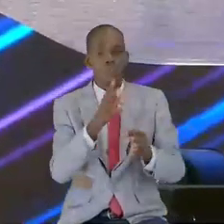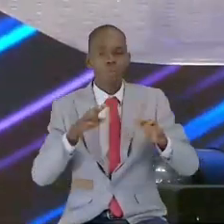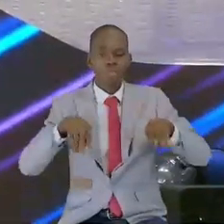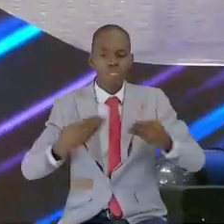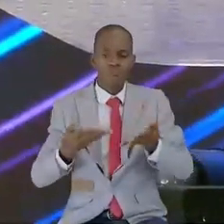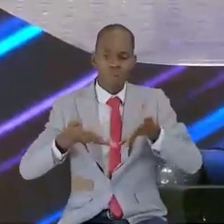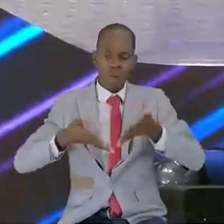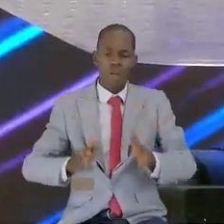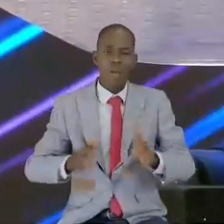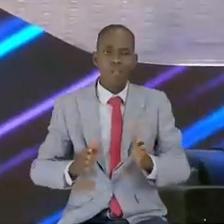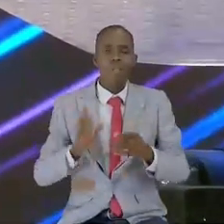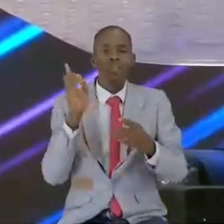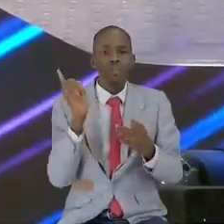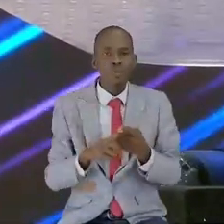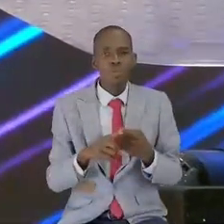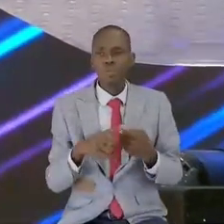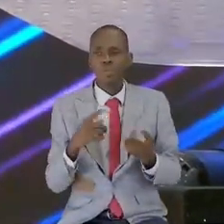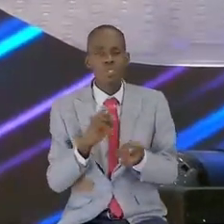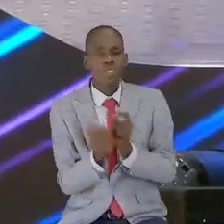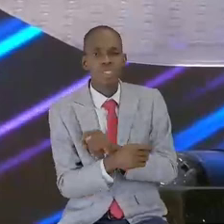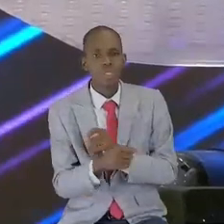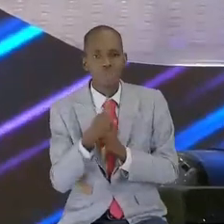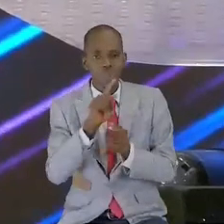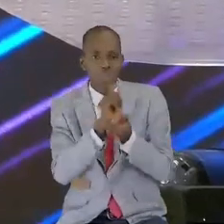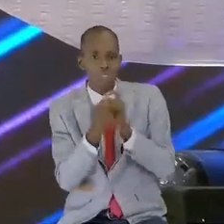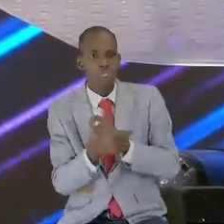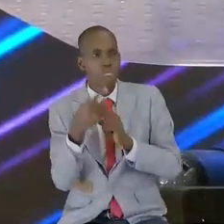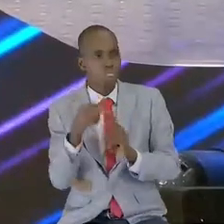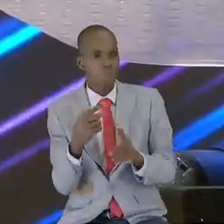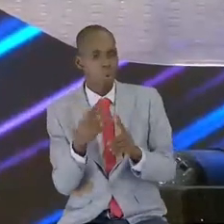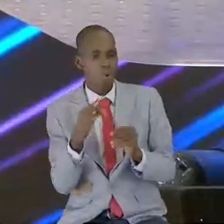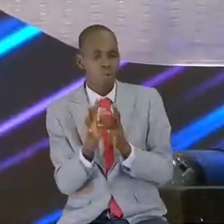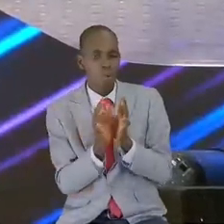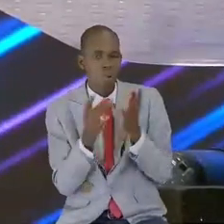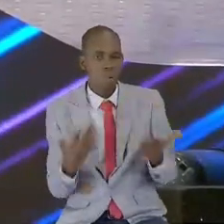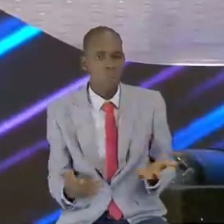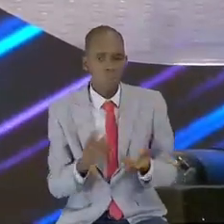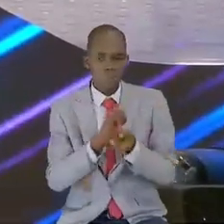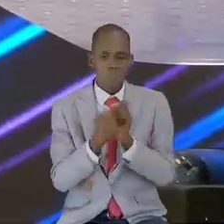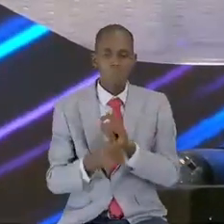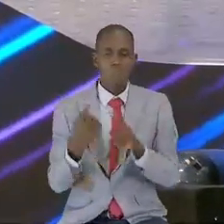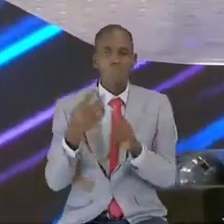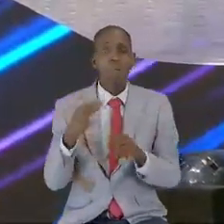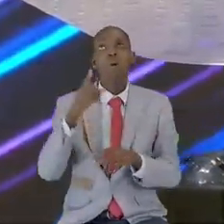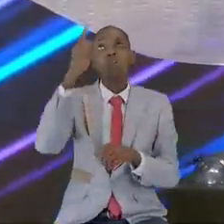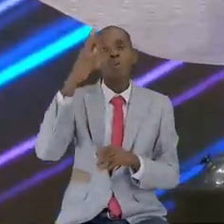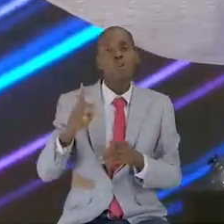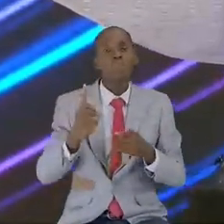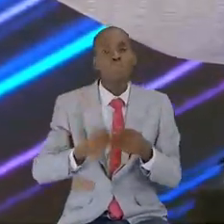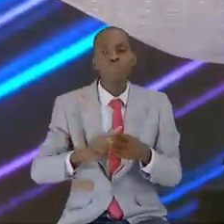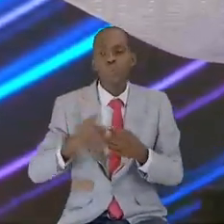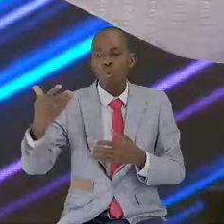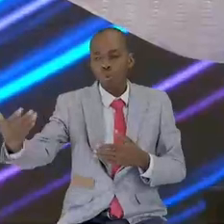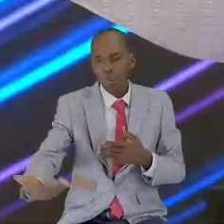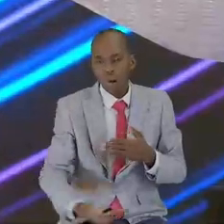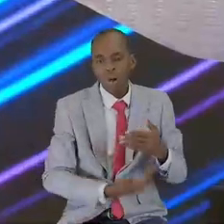vous permettez certaines choses à cause de vos défauts, vous changez les doctrines de la Bible, vous changez la parole de Dieu pour accommoder